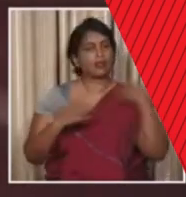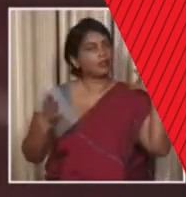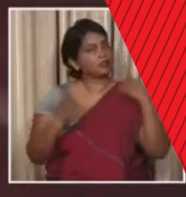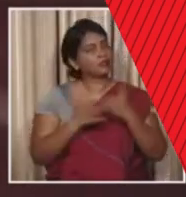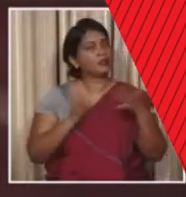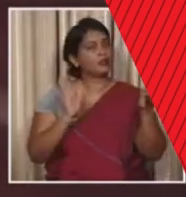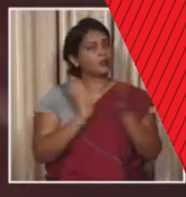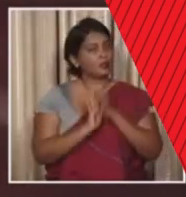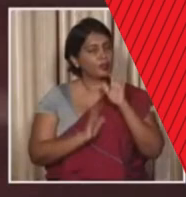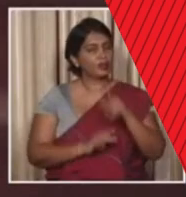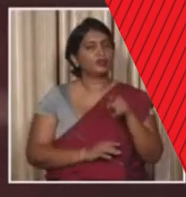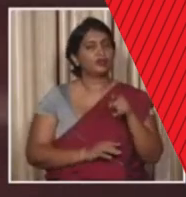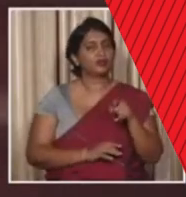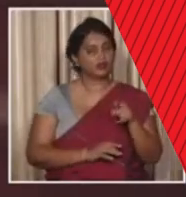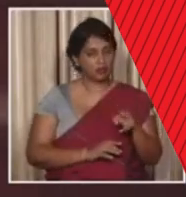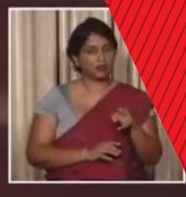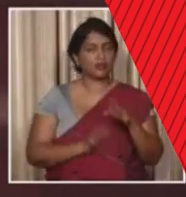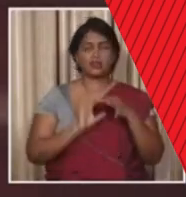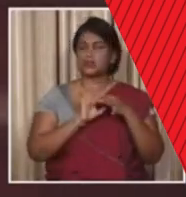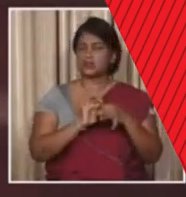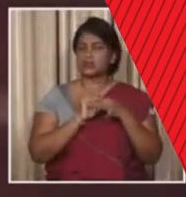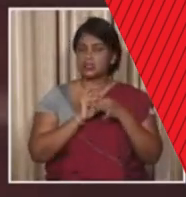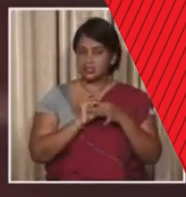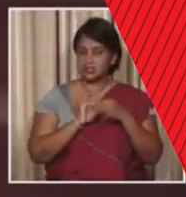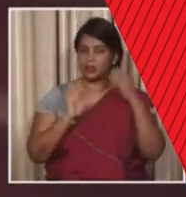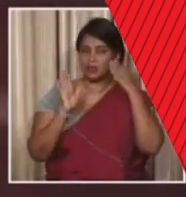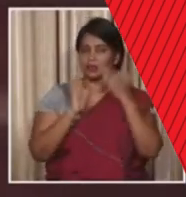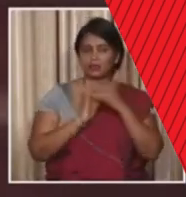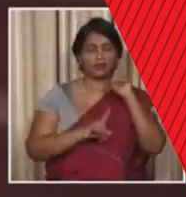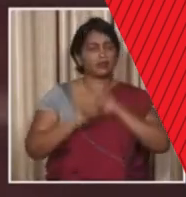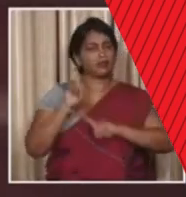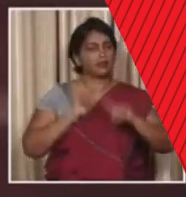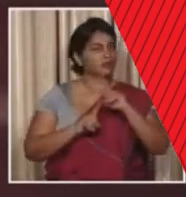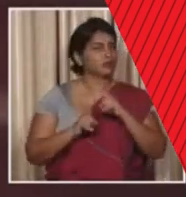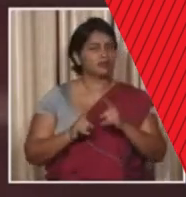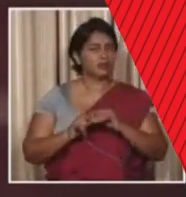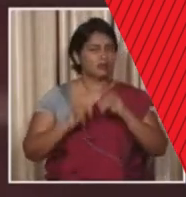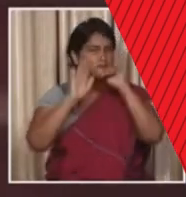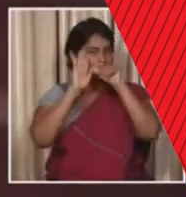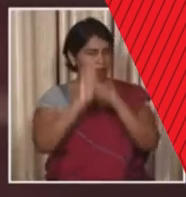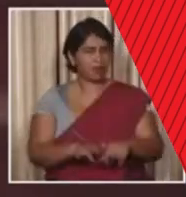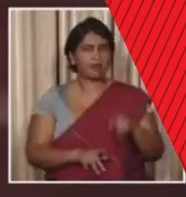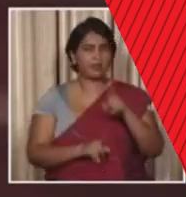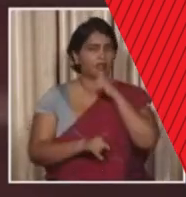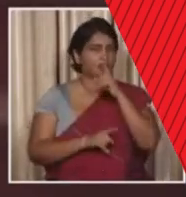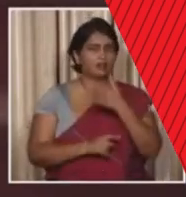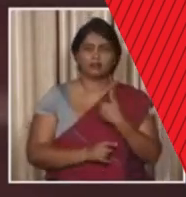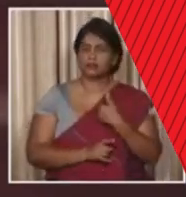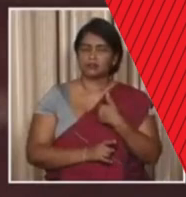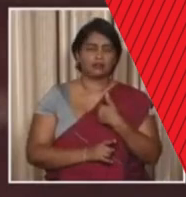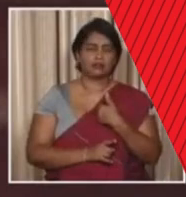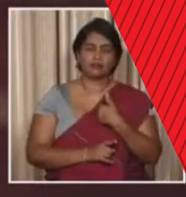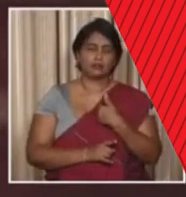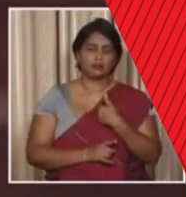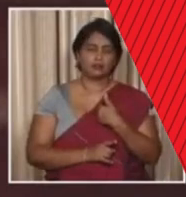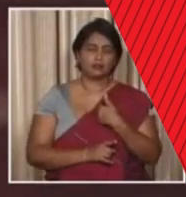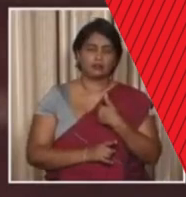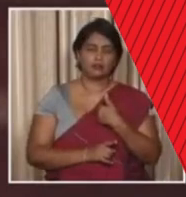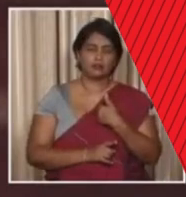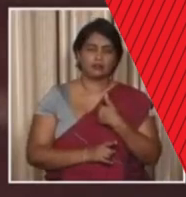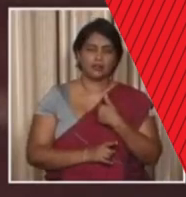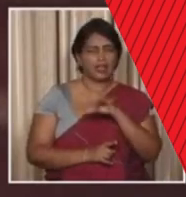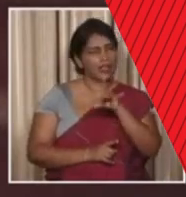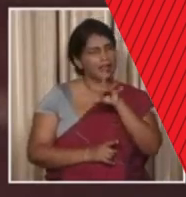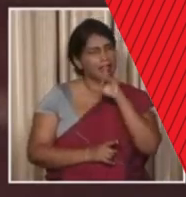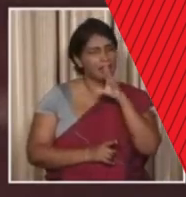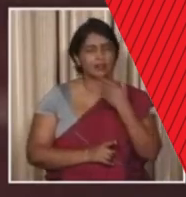ekka thibunu ඒ සම්බන්ධතාවය ගැන කතා කිරීම පහත් කරලා කතා කිරීම ගැන මං ඉතාමත්ම